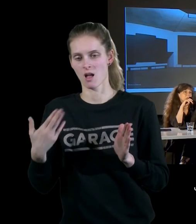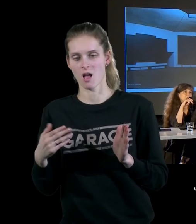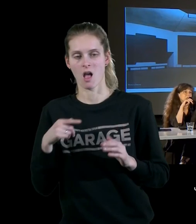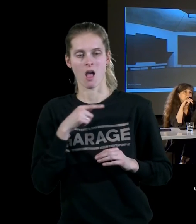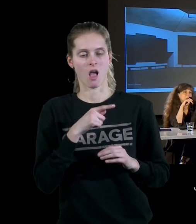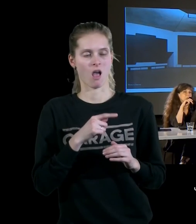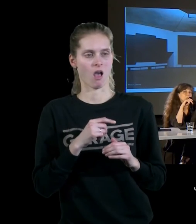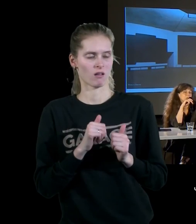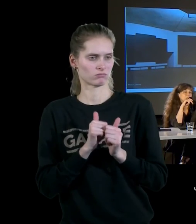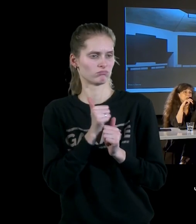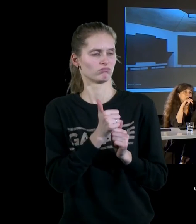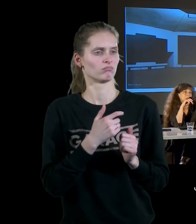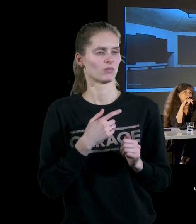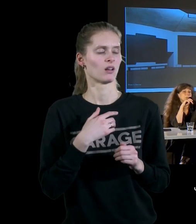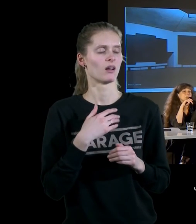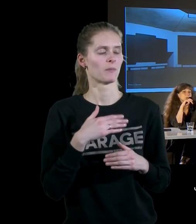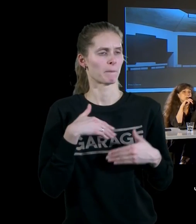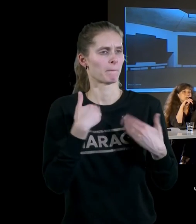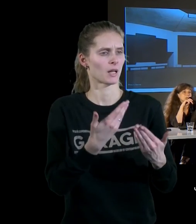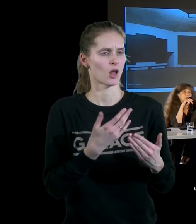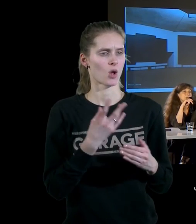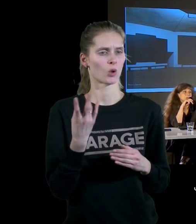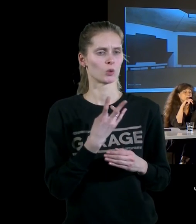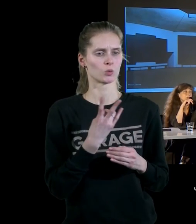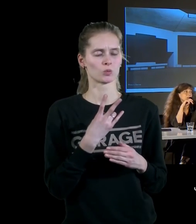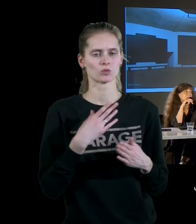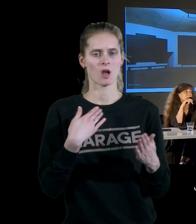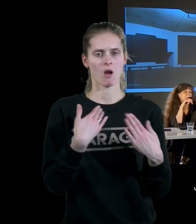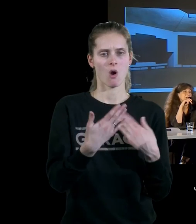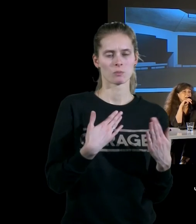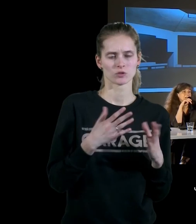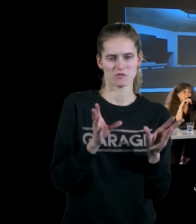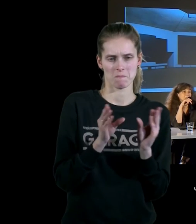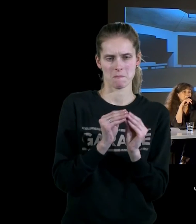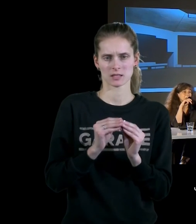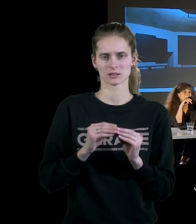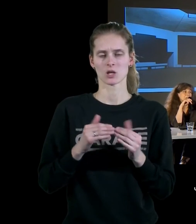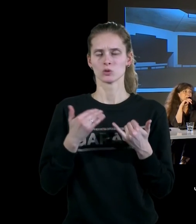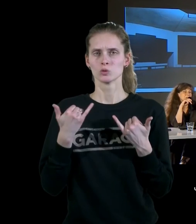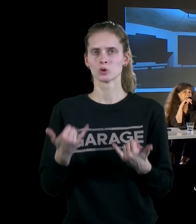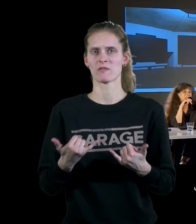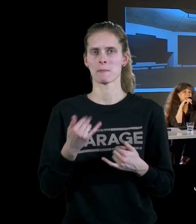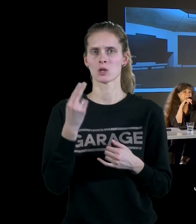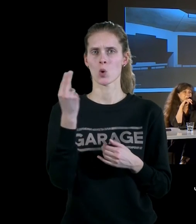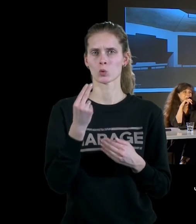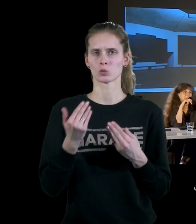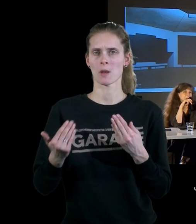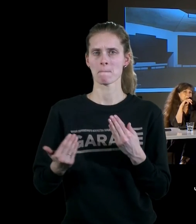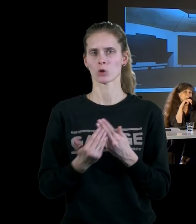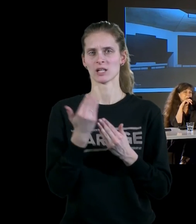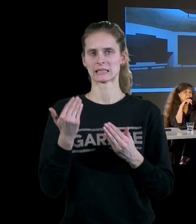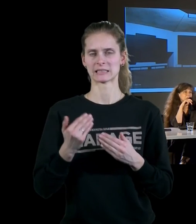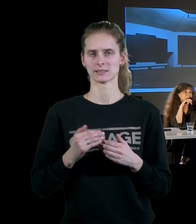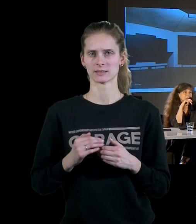с церковью начали сотрудничать современные художники, сотрудники, модернисты. Неважно, вне зависимости от